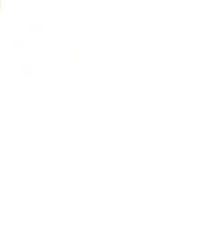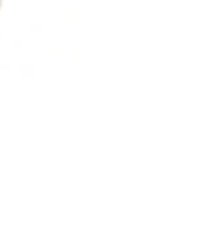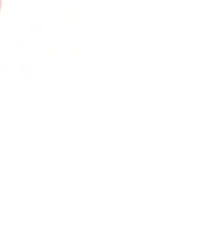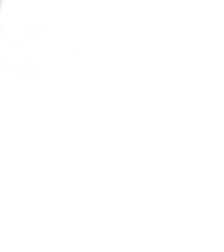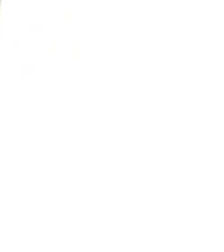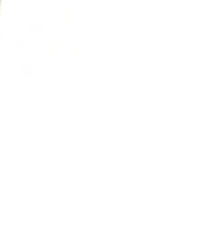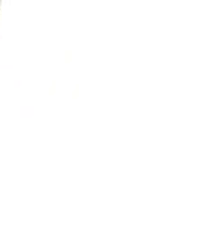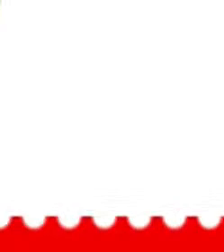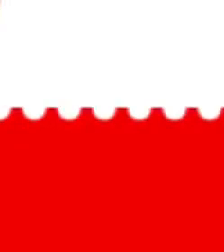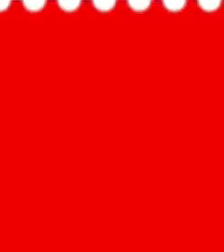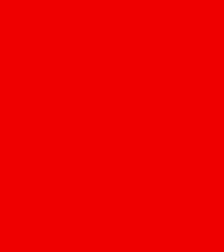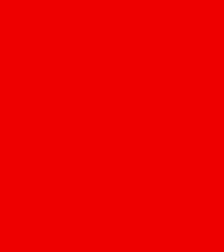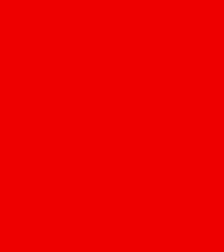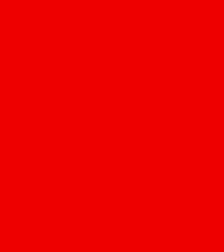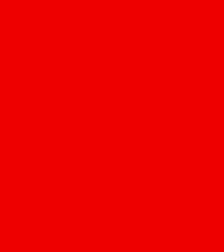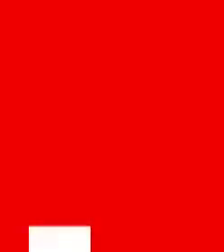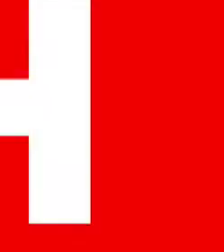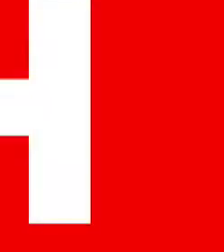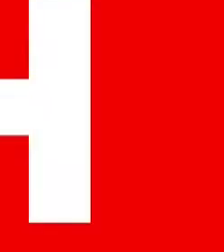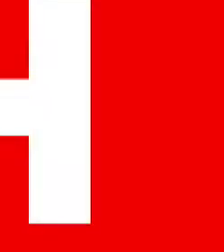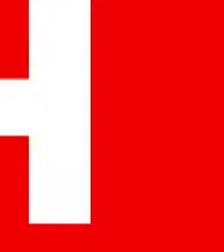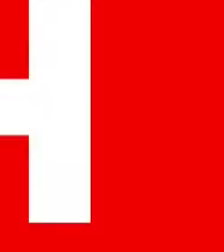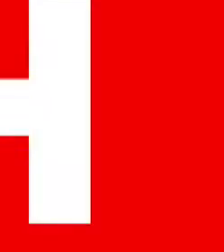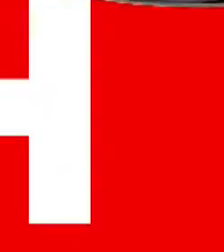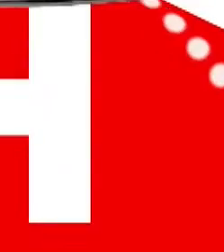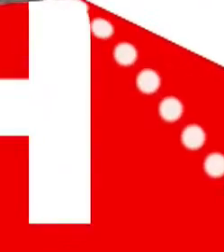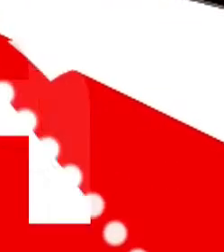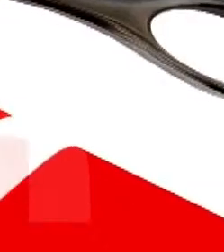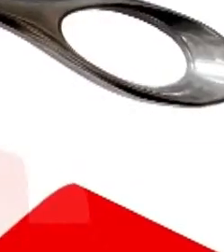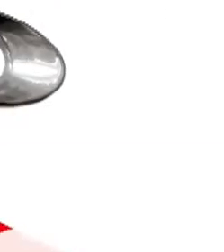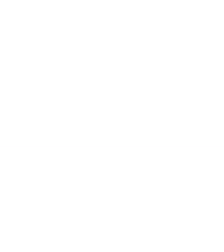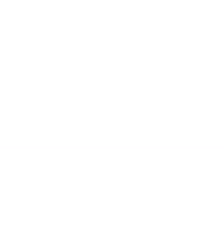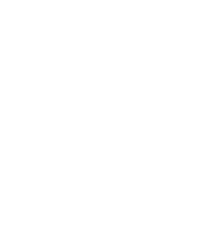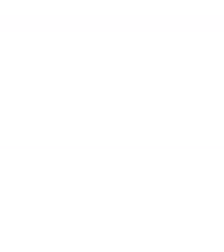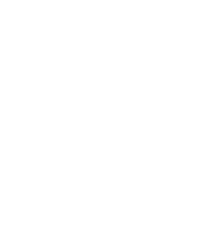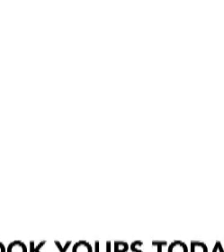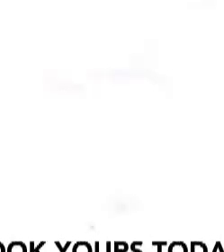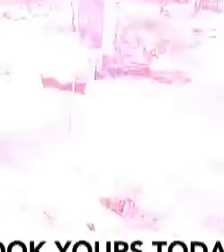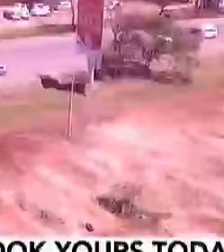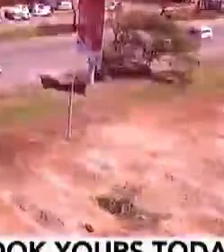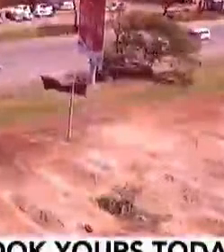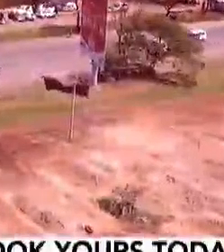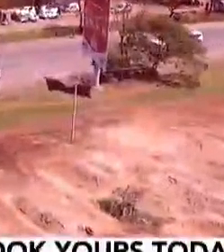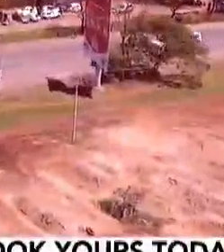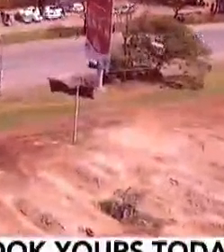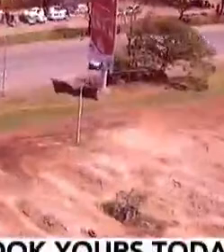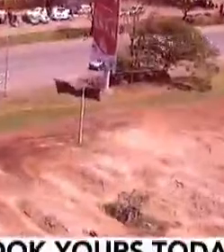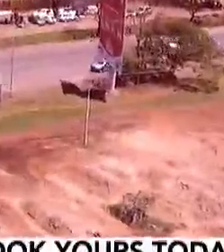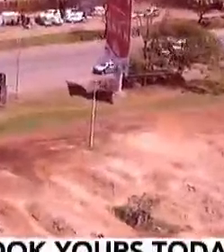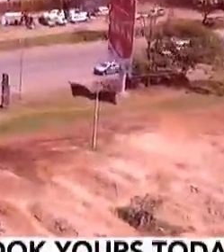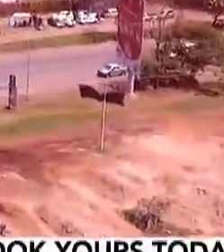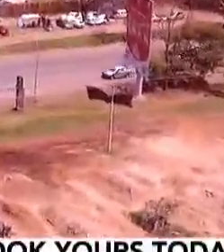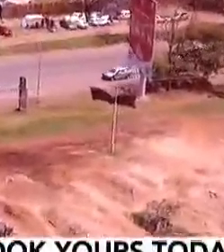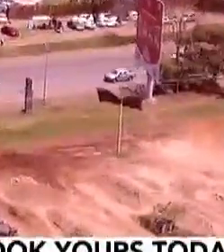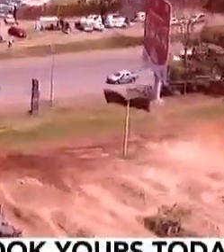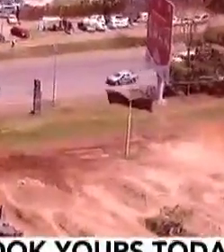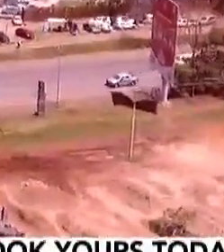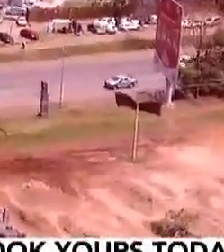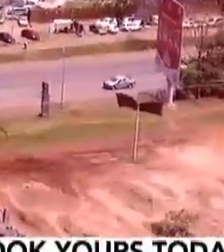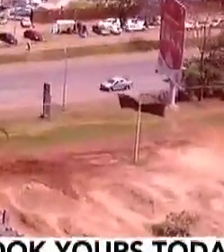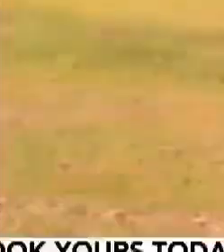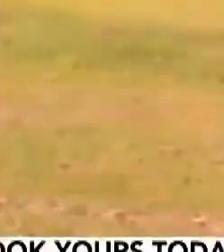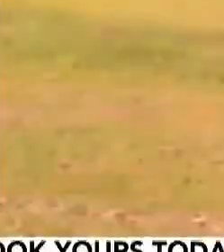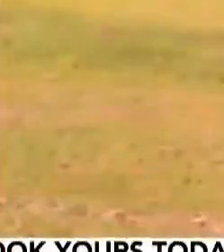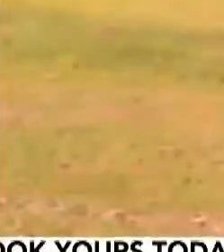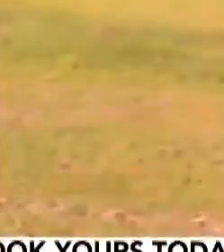Development Company marakuhe offer ukagura na thogora utangiciriria buroti cia mwena wa Kilimambogo ndagika 20 tu kuma Thika